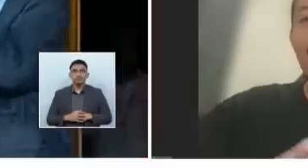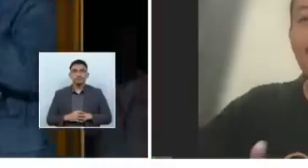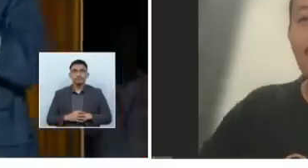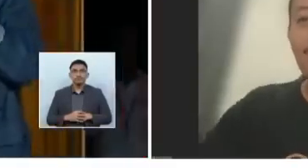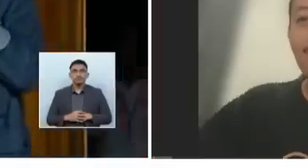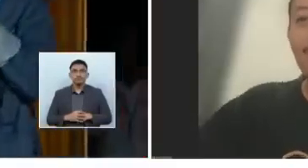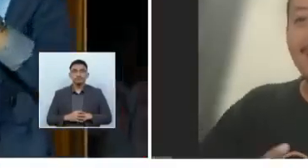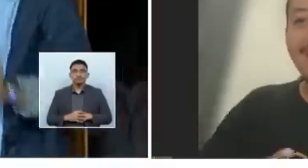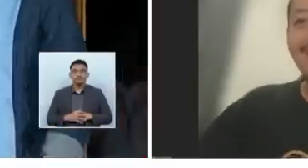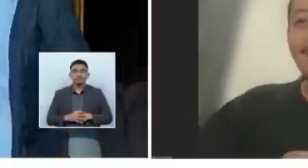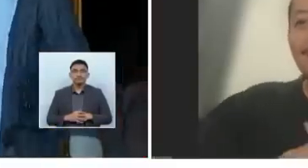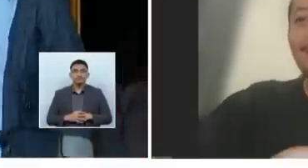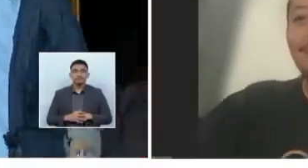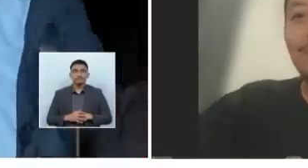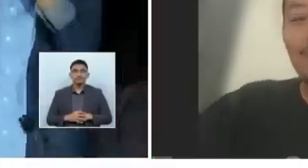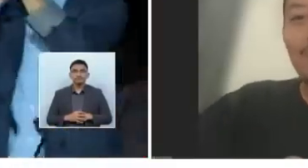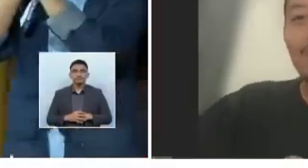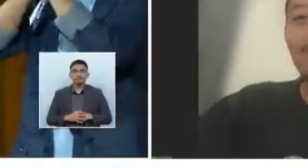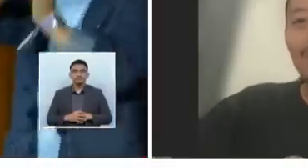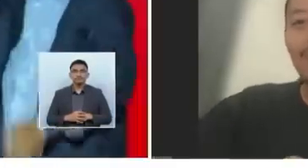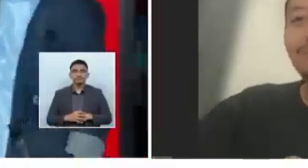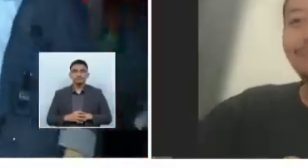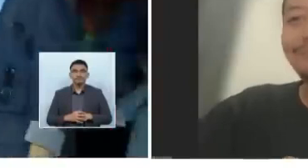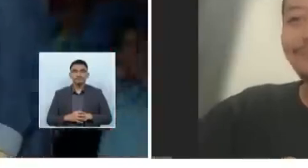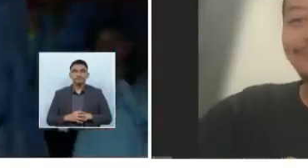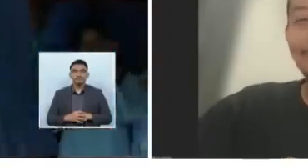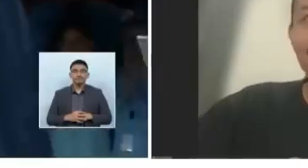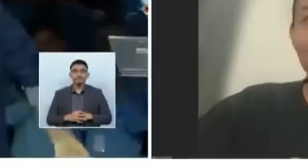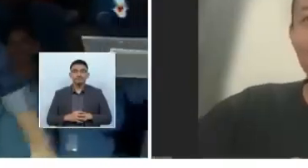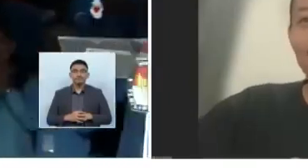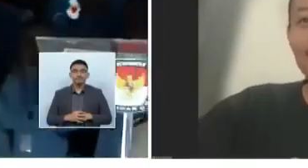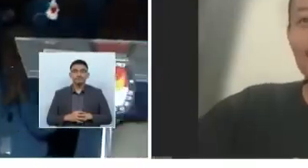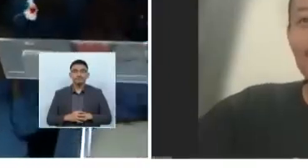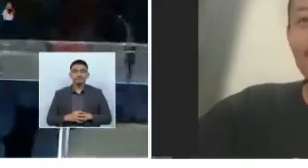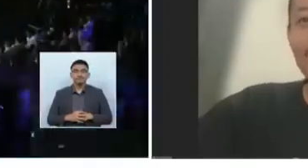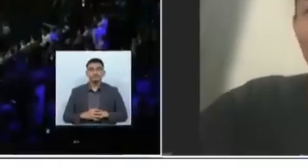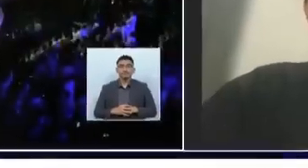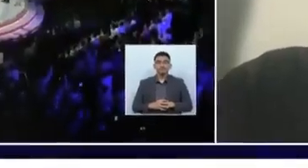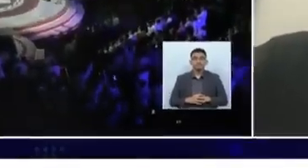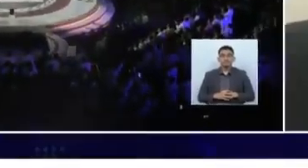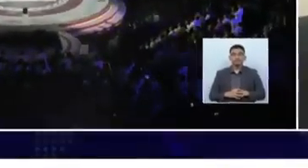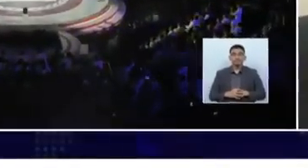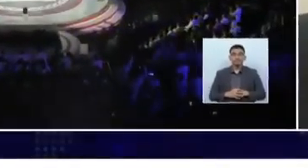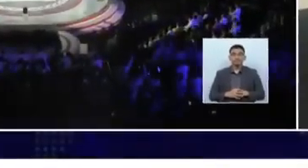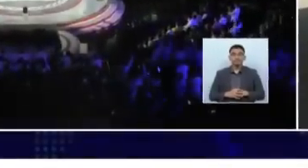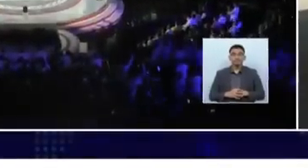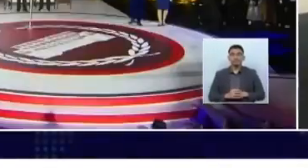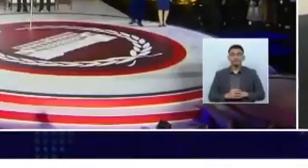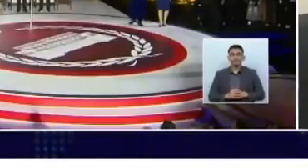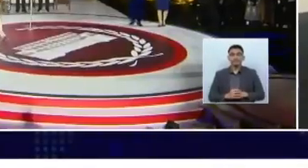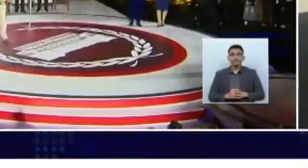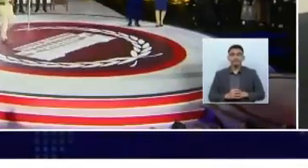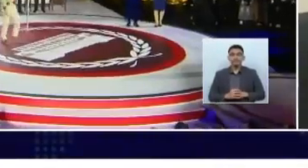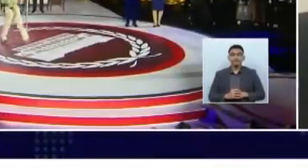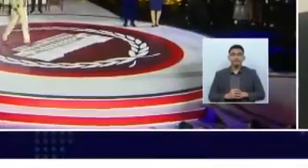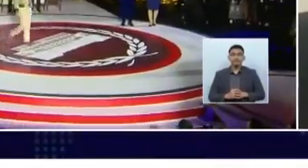analisanya dari Drone Emprit, Mas Nova. Maaf kali ini harus saya potong karena memang durasi waktu juga yang terbatas. Okay. Lain kali nanti kita